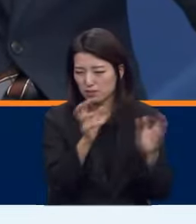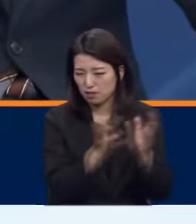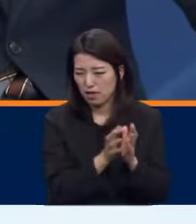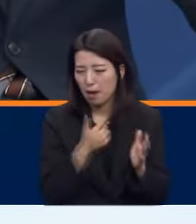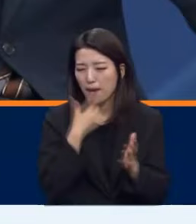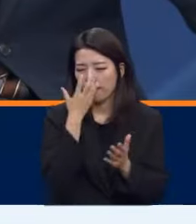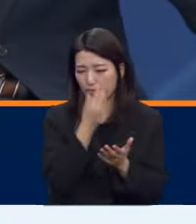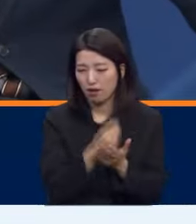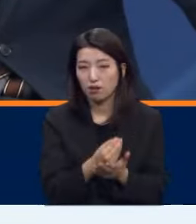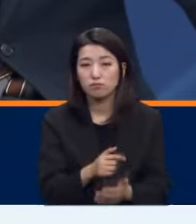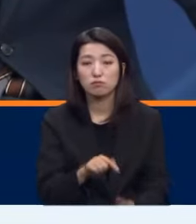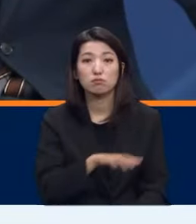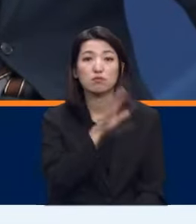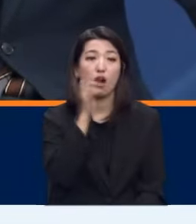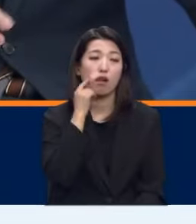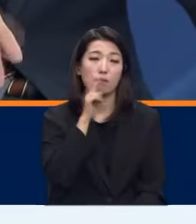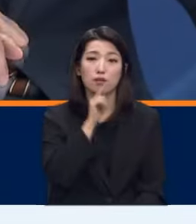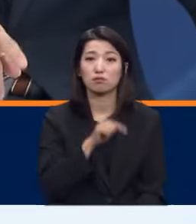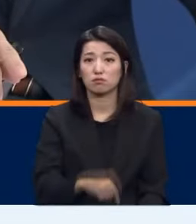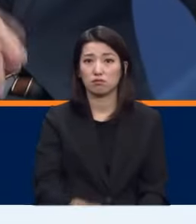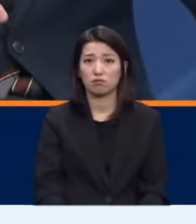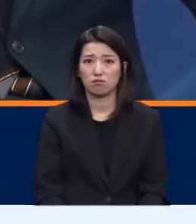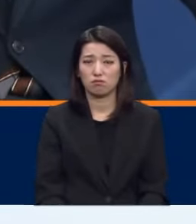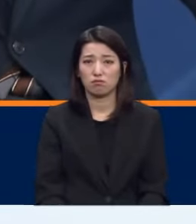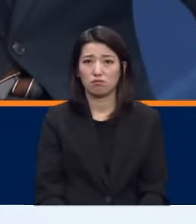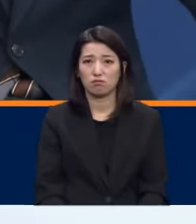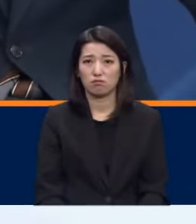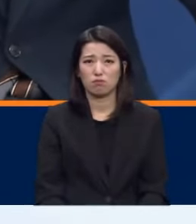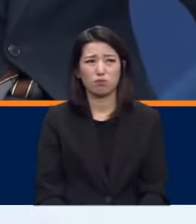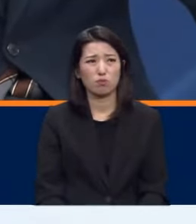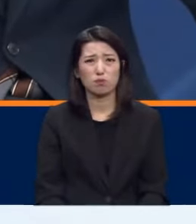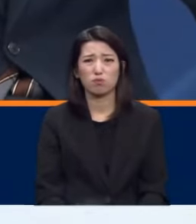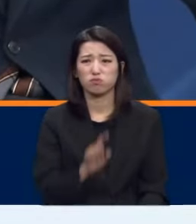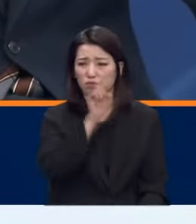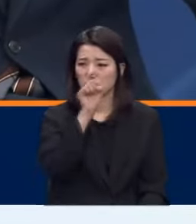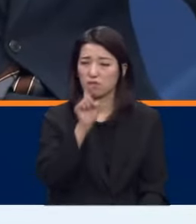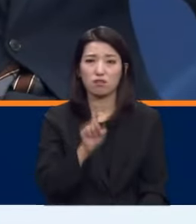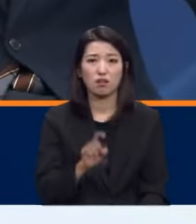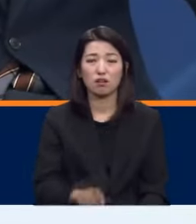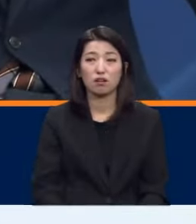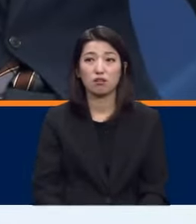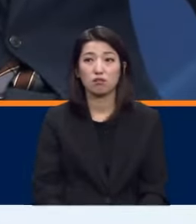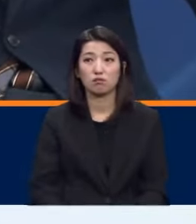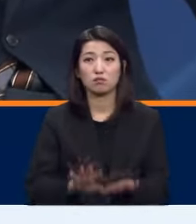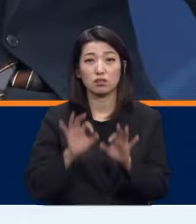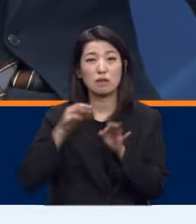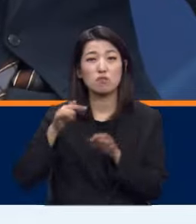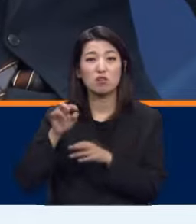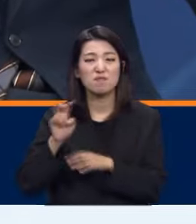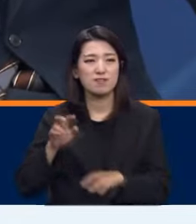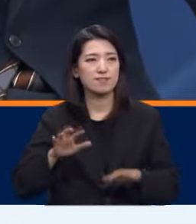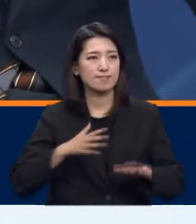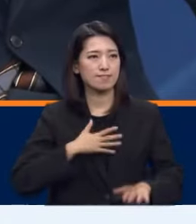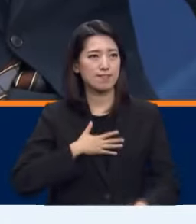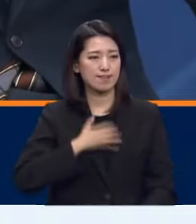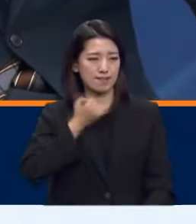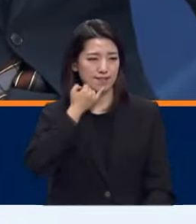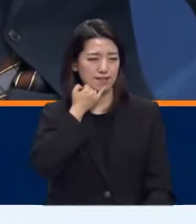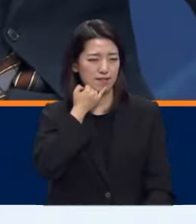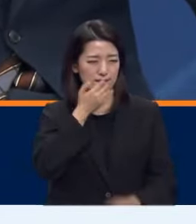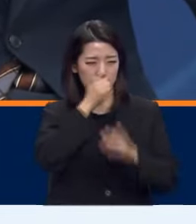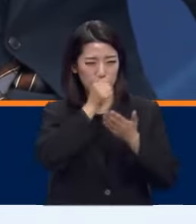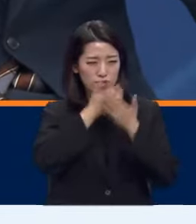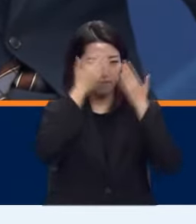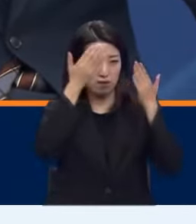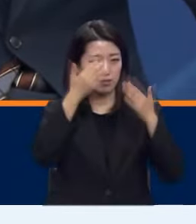그 그것마저도 진실인지 아닌지 모르겠습니다 그건 뭐 그 첼리스트라는 사람이 말이 맞겠죠 근데 이제 와서 김경이 뭘 싸우게 뭘 싸운다는 겁니까 무슨 뭐 독립